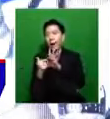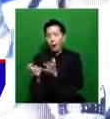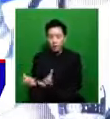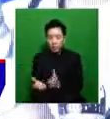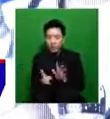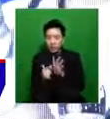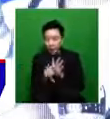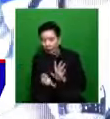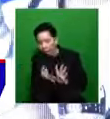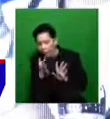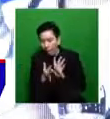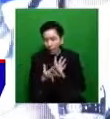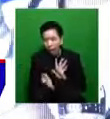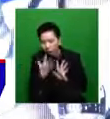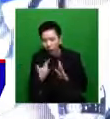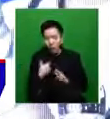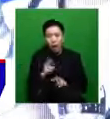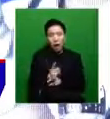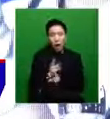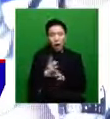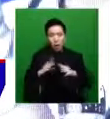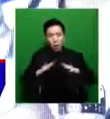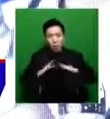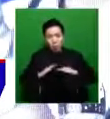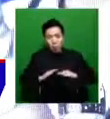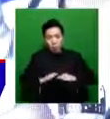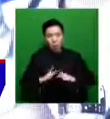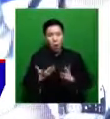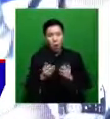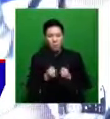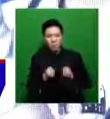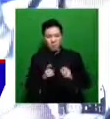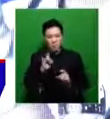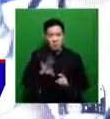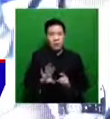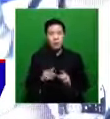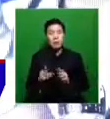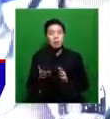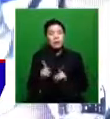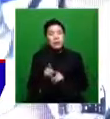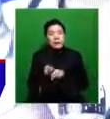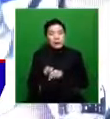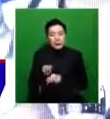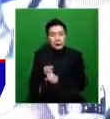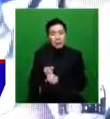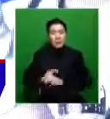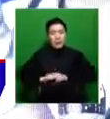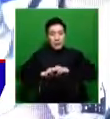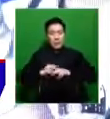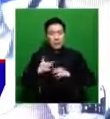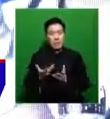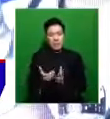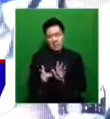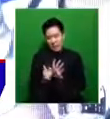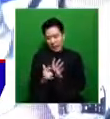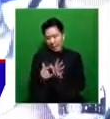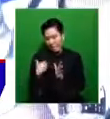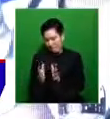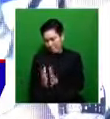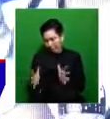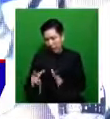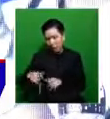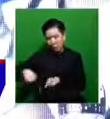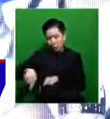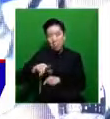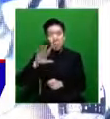ารักษามาชะลอนะครับการกำเริบของไวรัสโควิดได้ด้วยตัวเองครับมีมากเพียงพอที่จะให้การรักษา